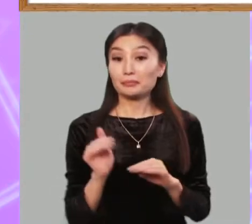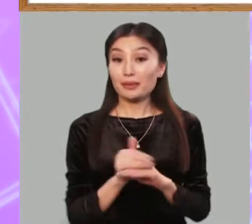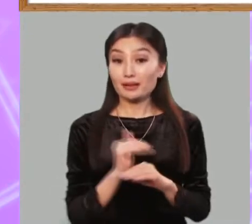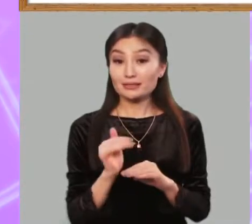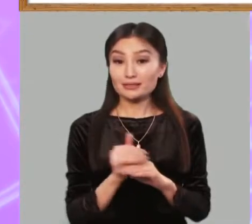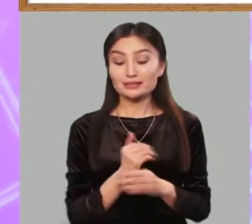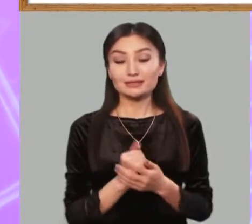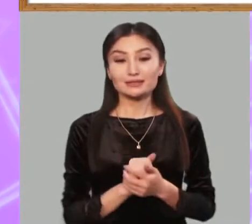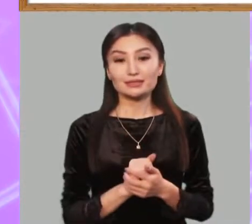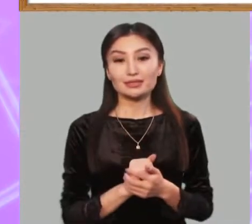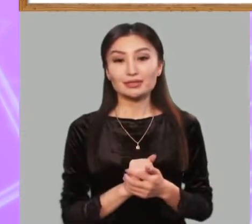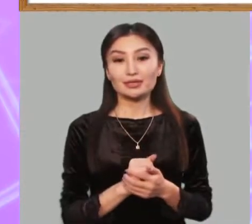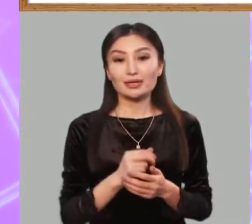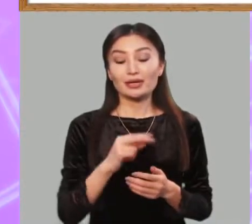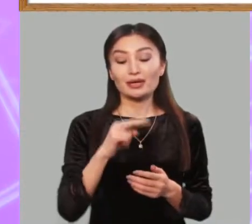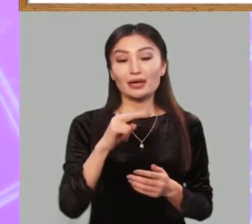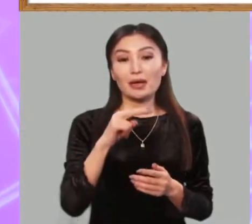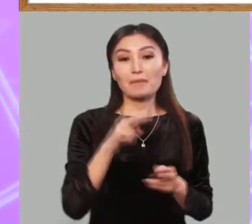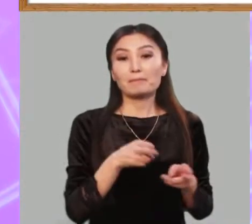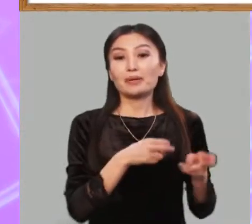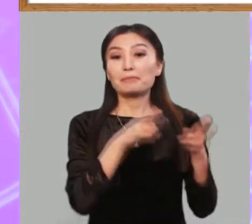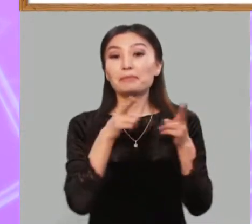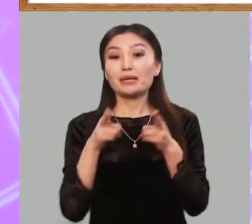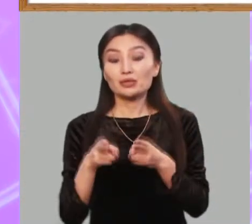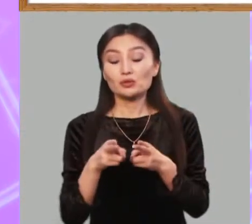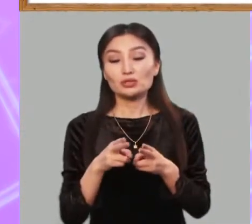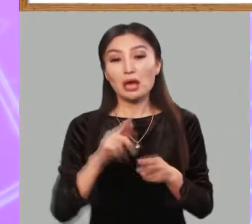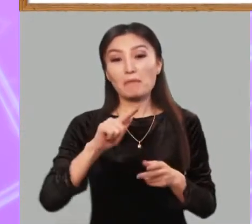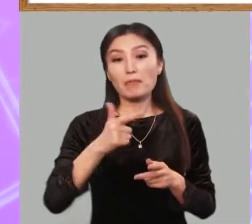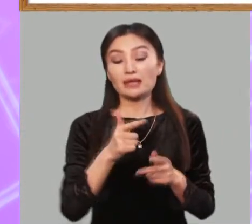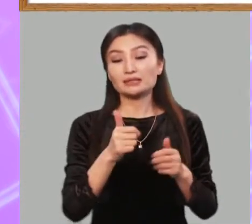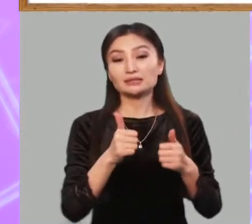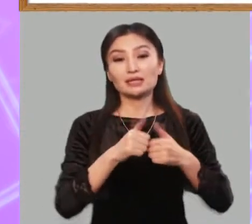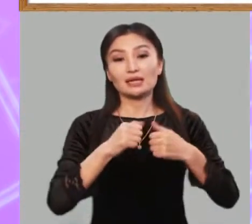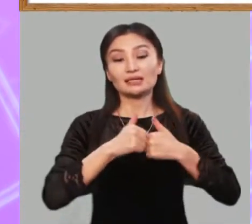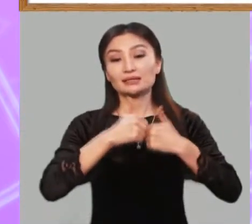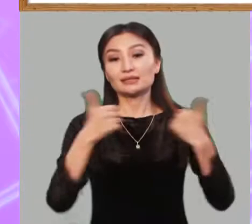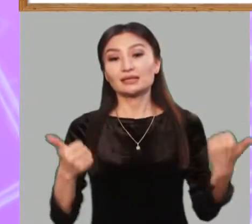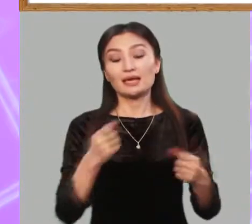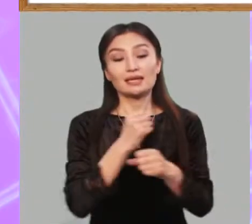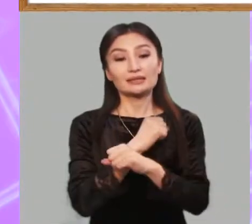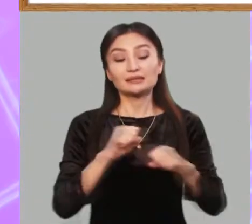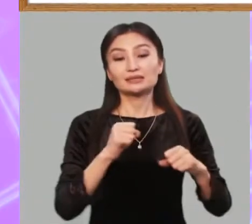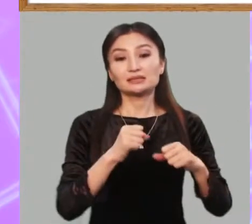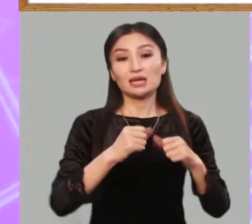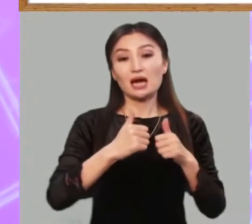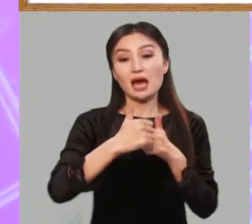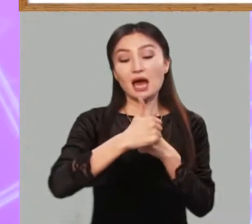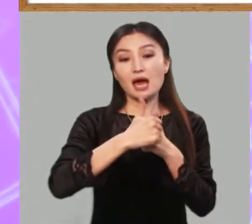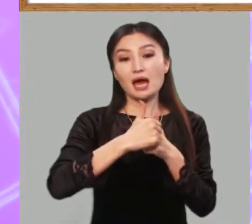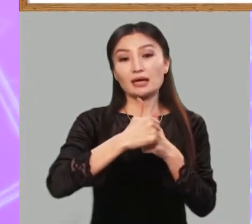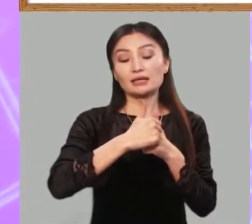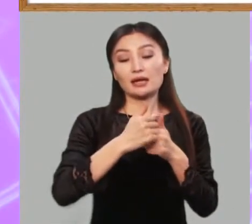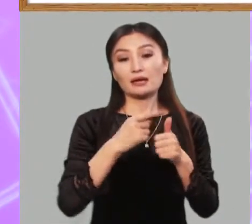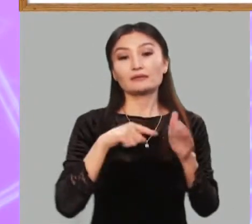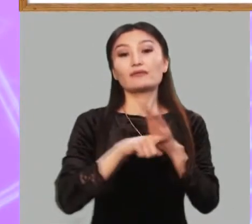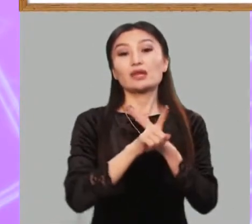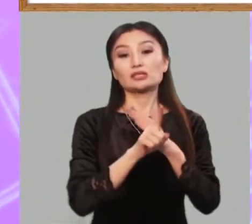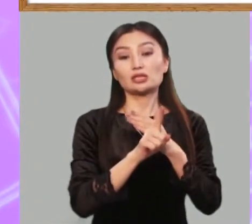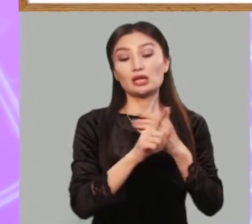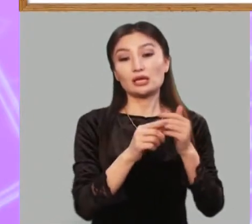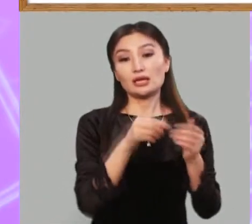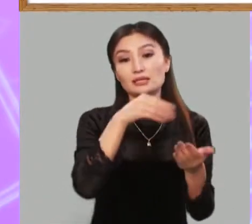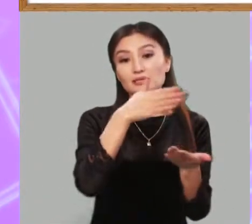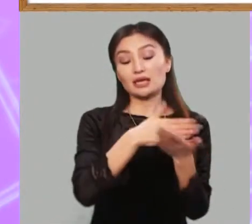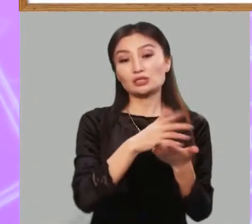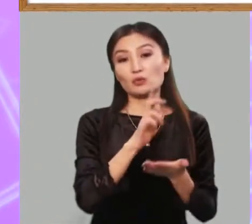Молодцы! При переносе мягкий знак не отделяется от предыдущей буквы. А теперь